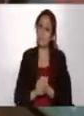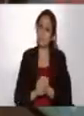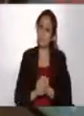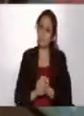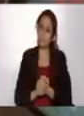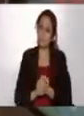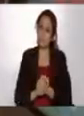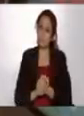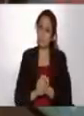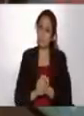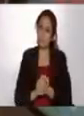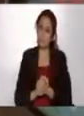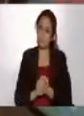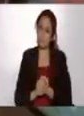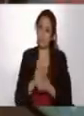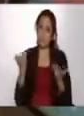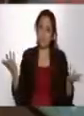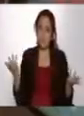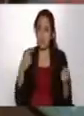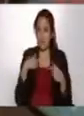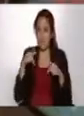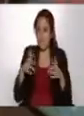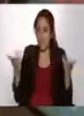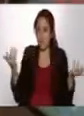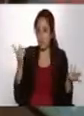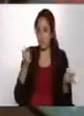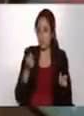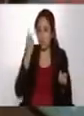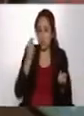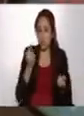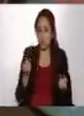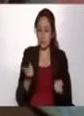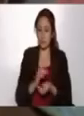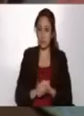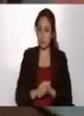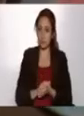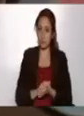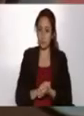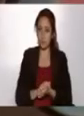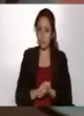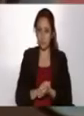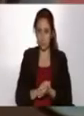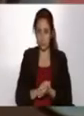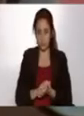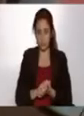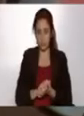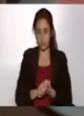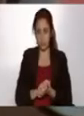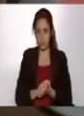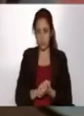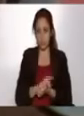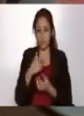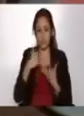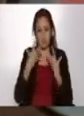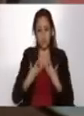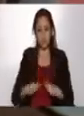ده يا استاذ عمرو؟ والله ما عارف. احنا فين؟ احنا فين يا استاذ عمرو؟ انا عايز اعرف احنا فين؟ انا مش